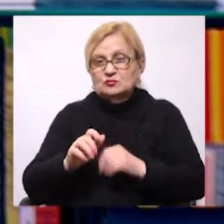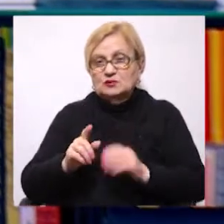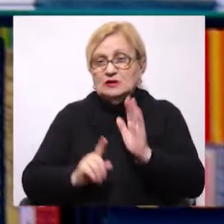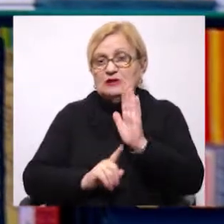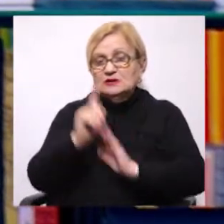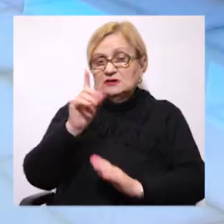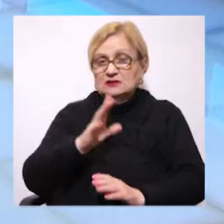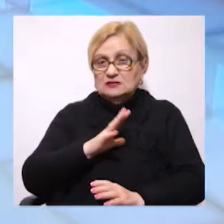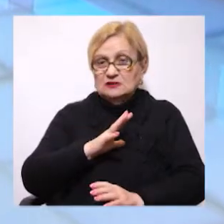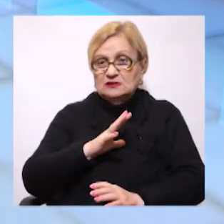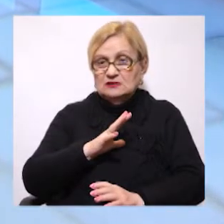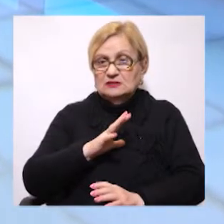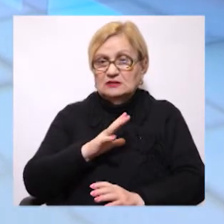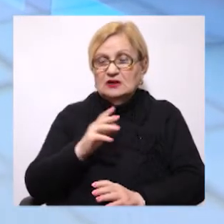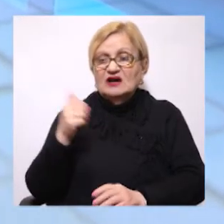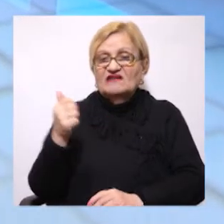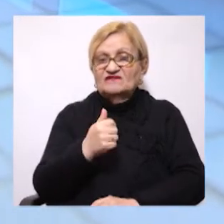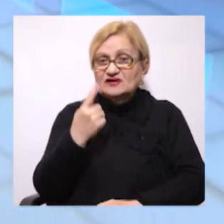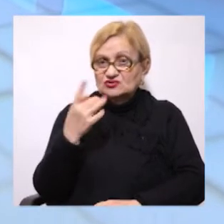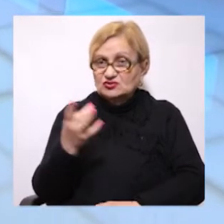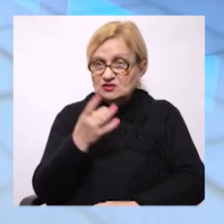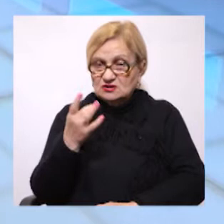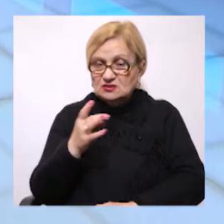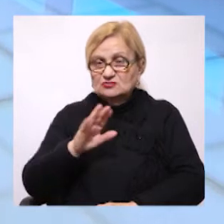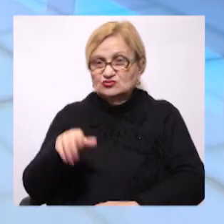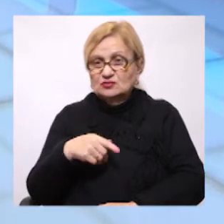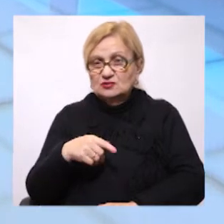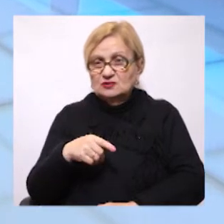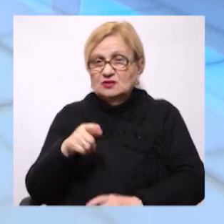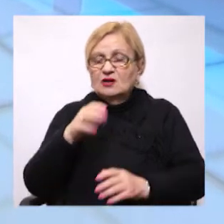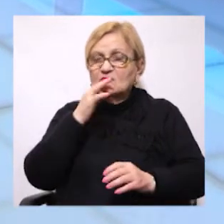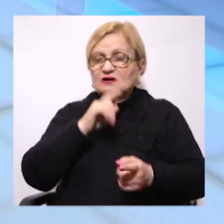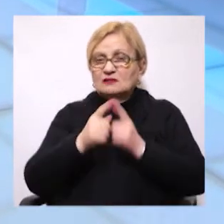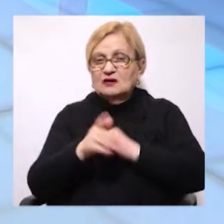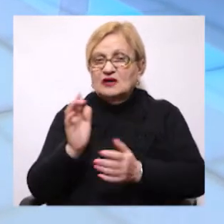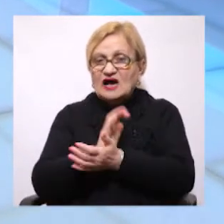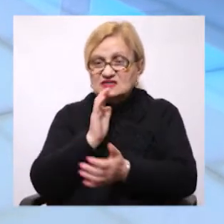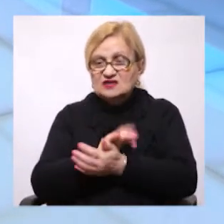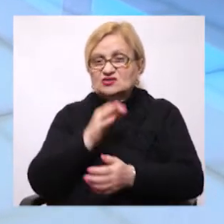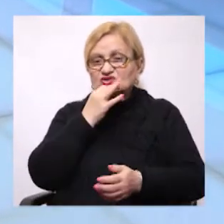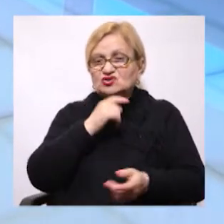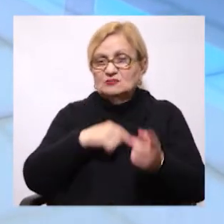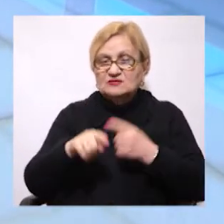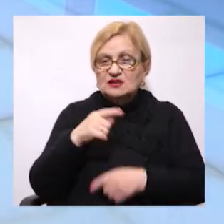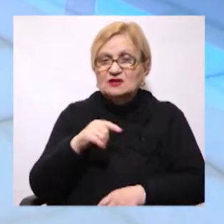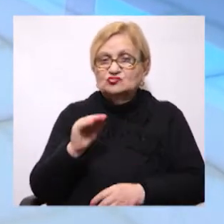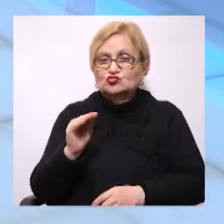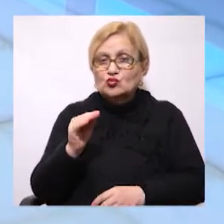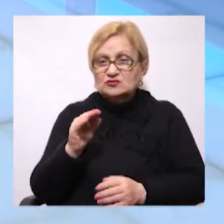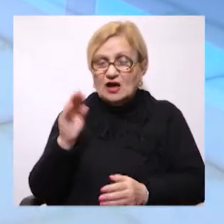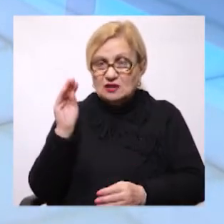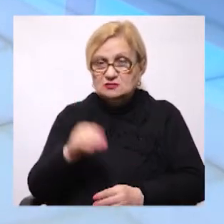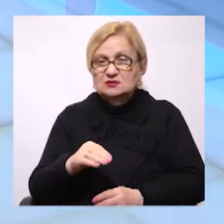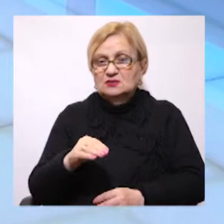იყო კვირაში ერთხელ გამოიცემოდა, შემდეგ გაზეთი იყო, შემდეგ ჟურნალი, შემდეგ ისევ ყოველდღურ გაზეთად იქცა. ეს